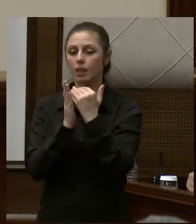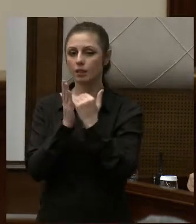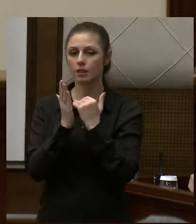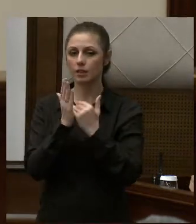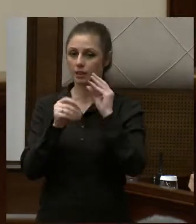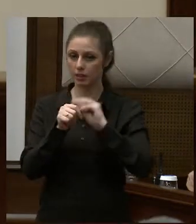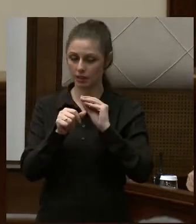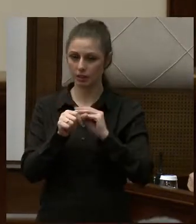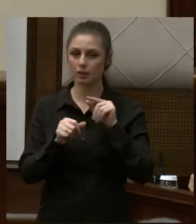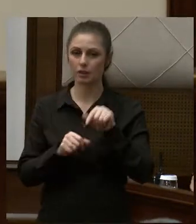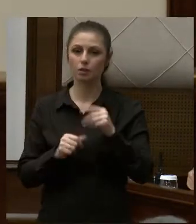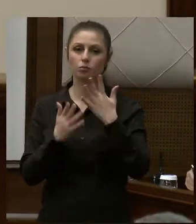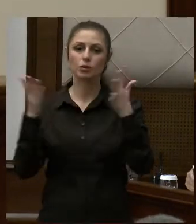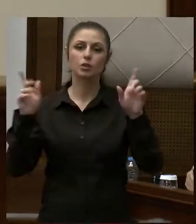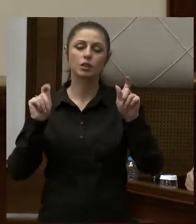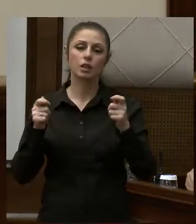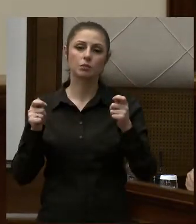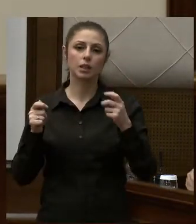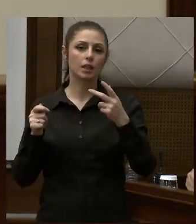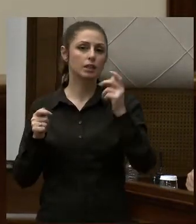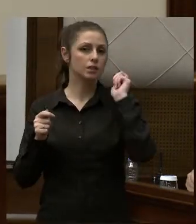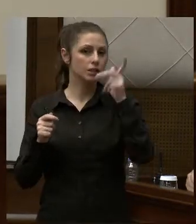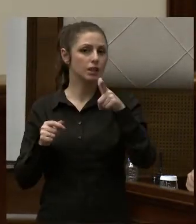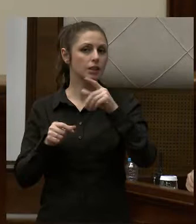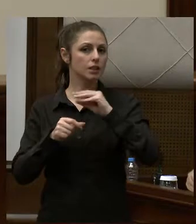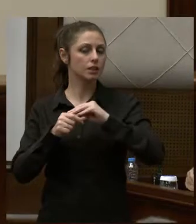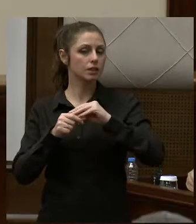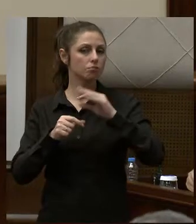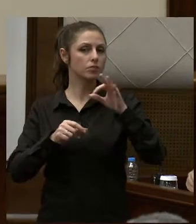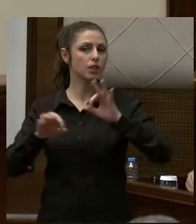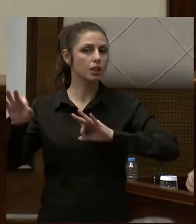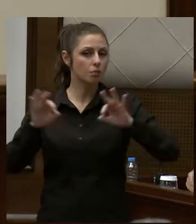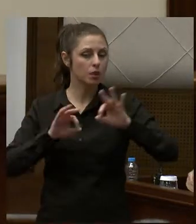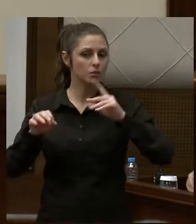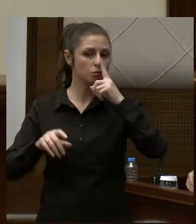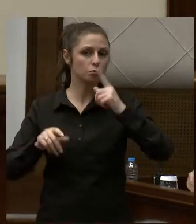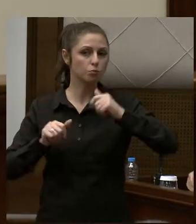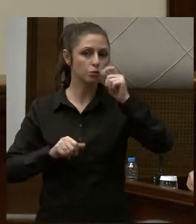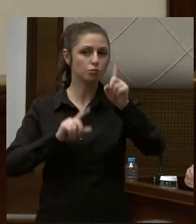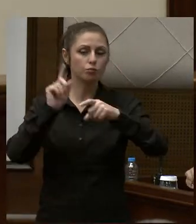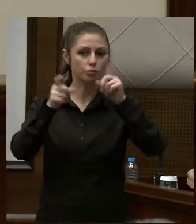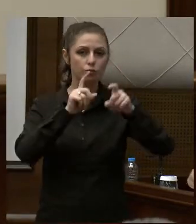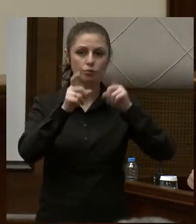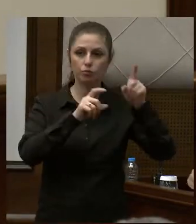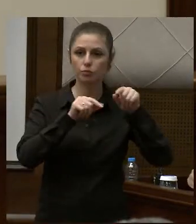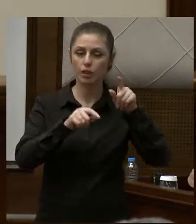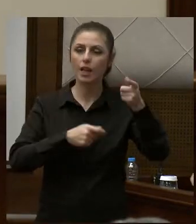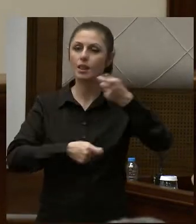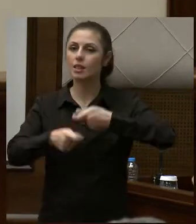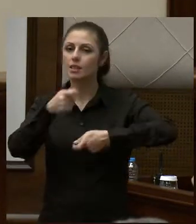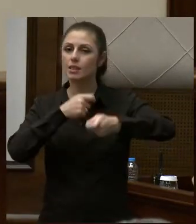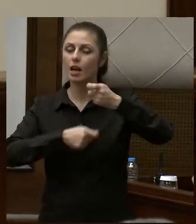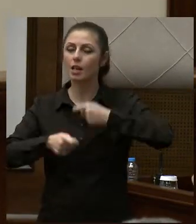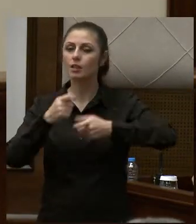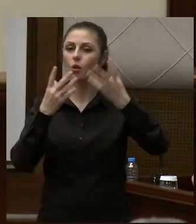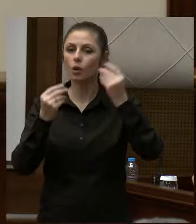fıkrasına istinaden Büyükçekmece ilçesi genelinde İmar ve Şehircilik Müdürlüğü tarafından tespit edilen ticaret teşekkülü olan